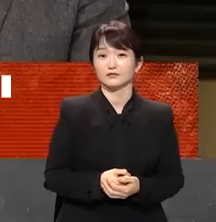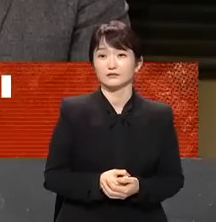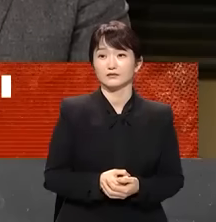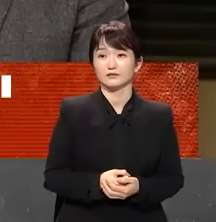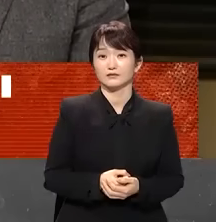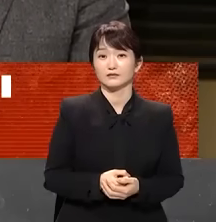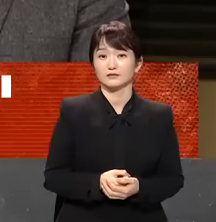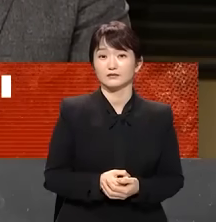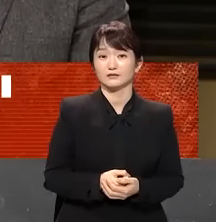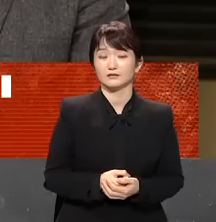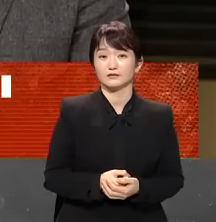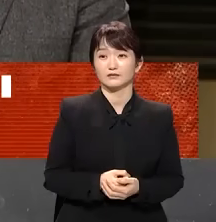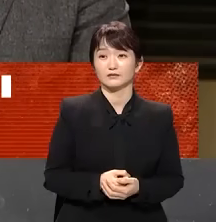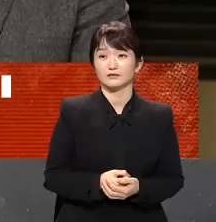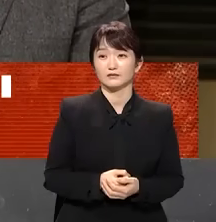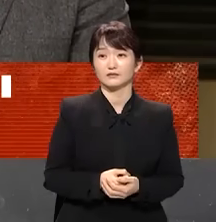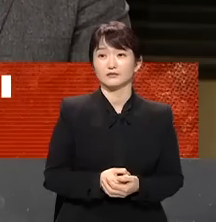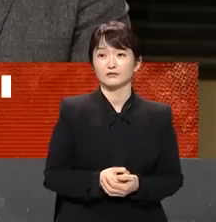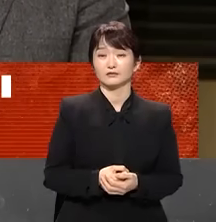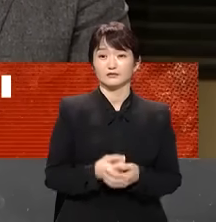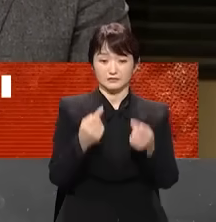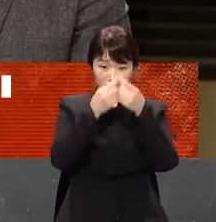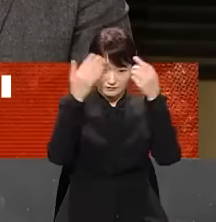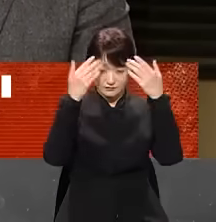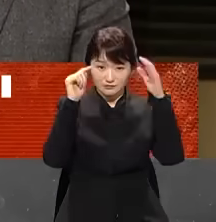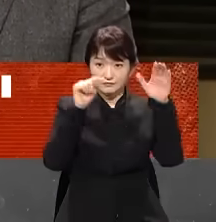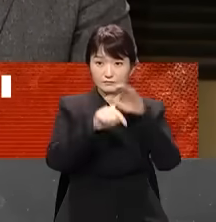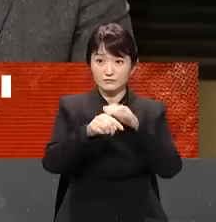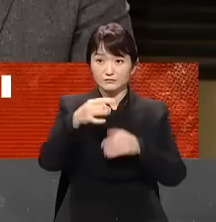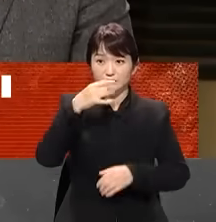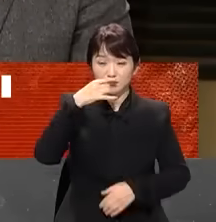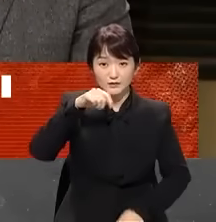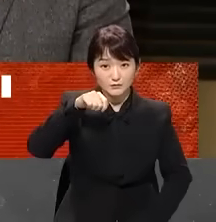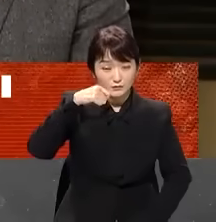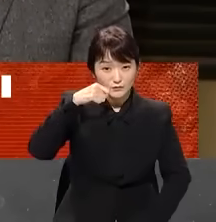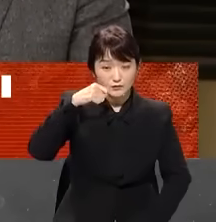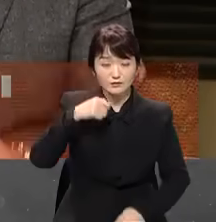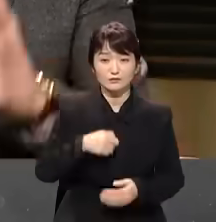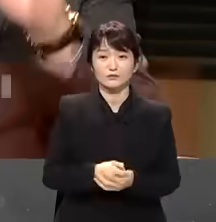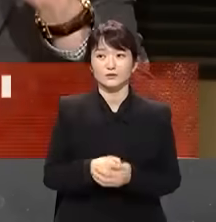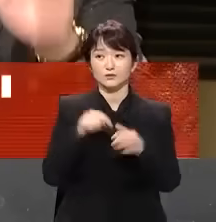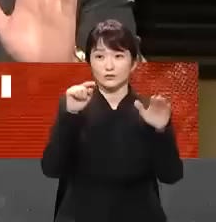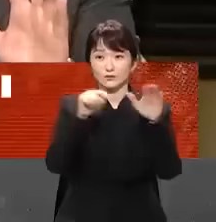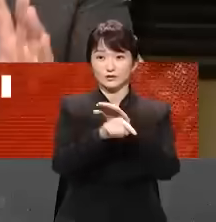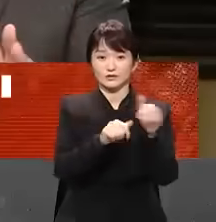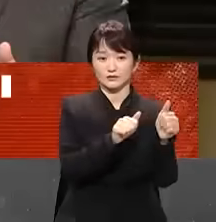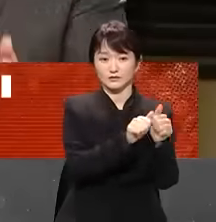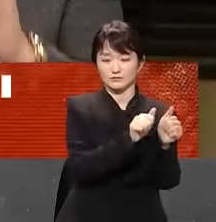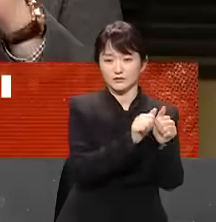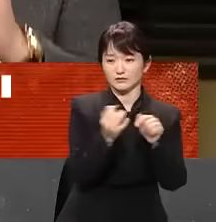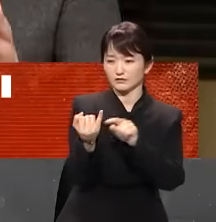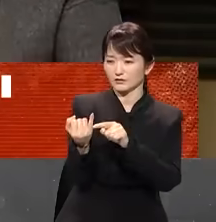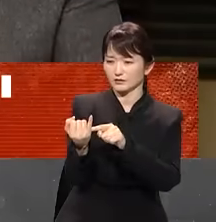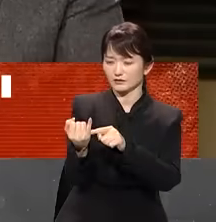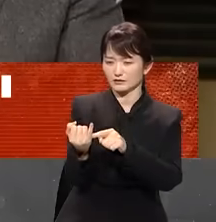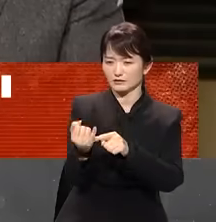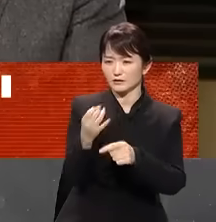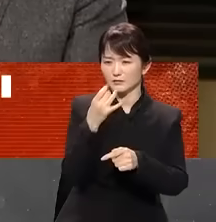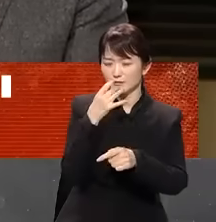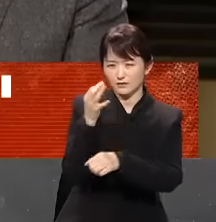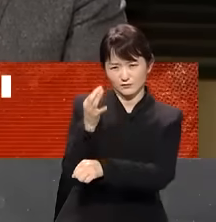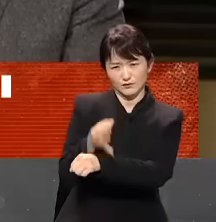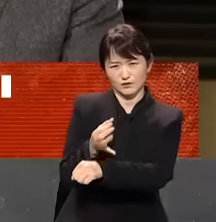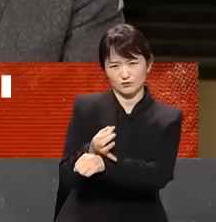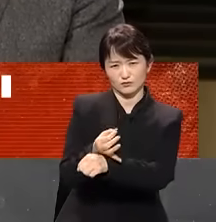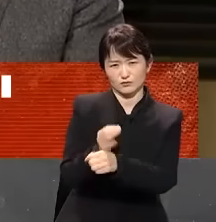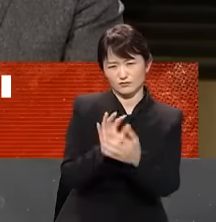밥을 어 학교에 가면 그냥 밥사 주려는 그 남학생 홍일점인 경우에 보통